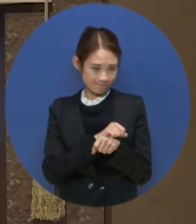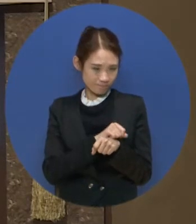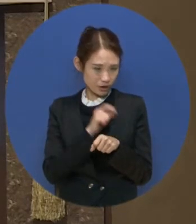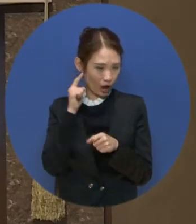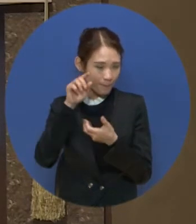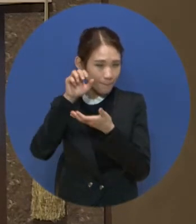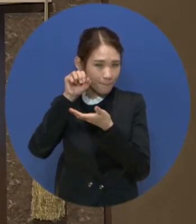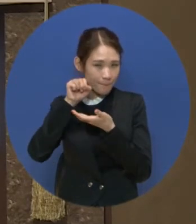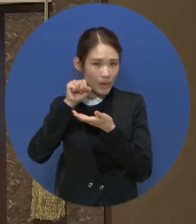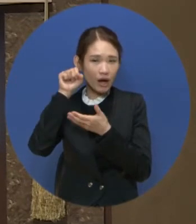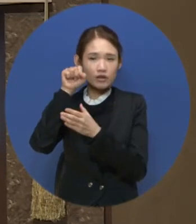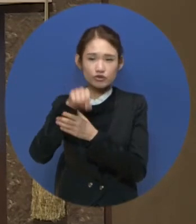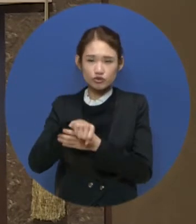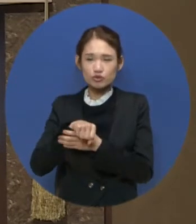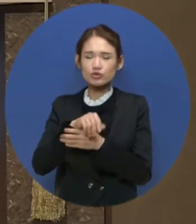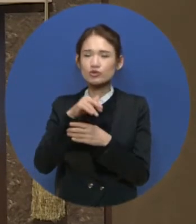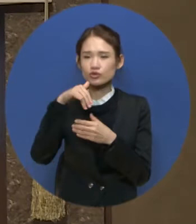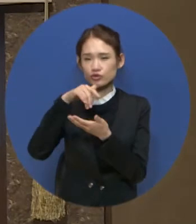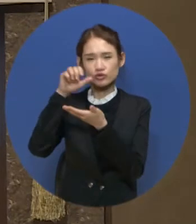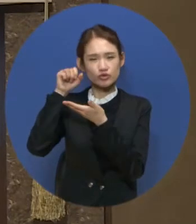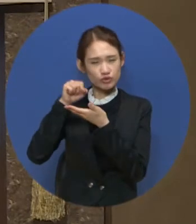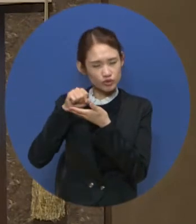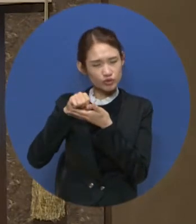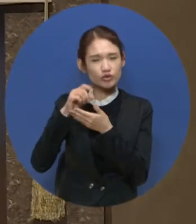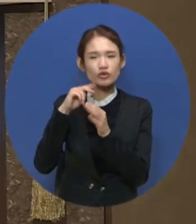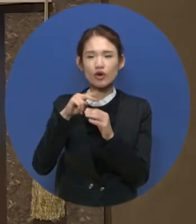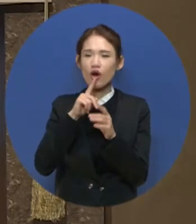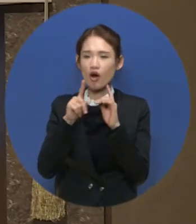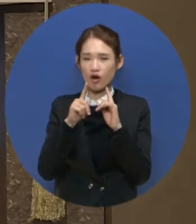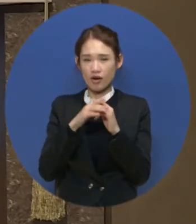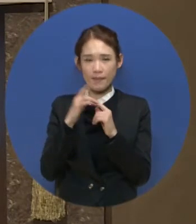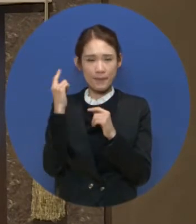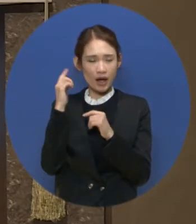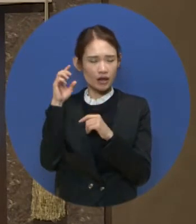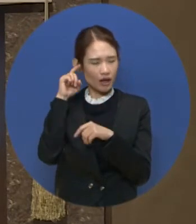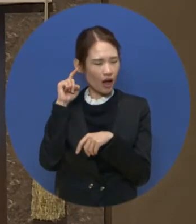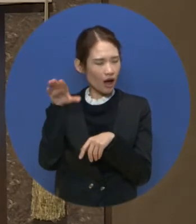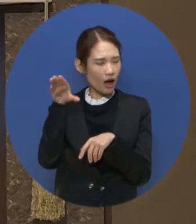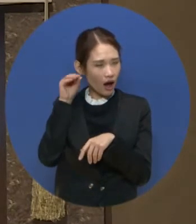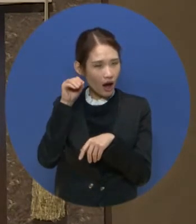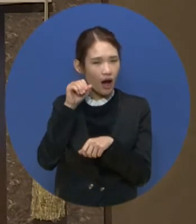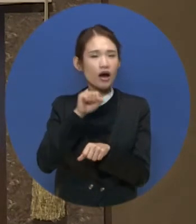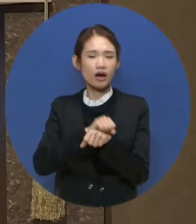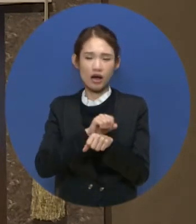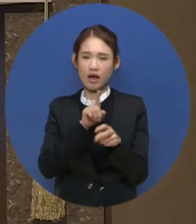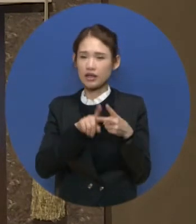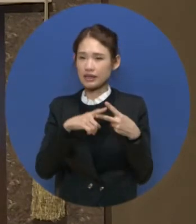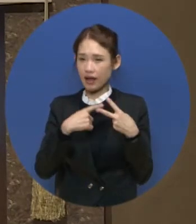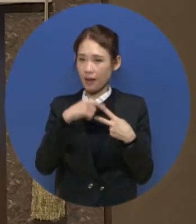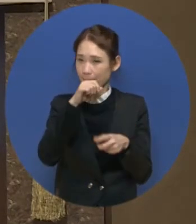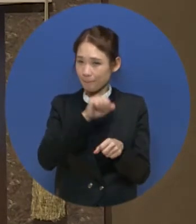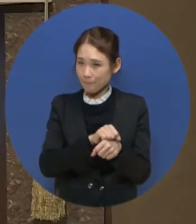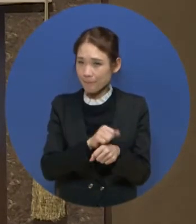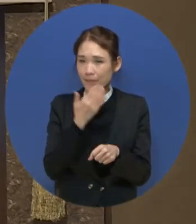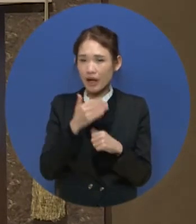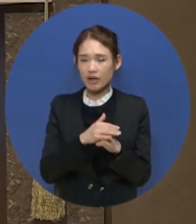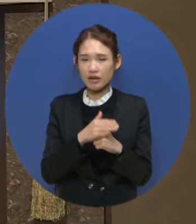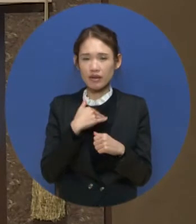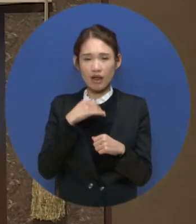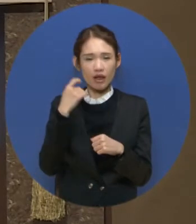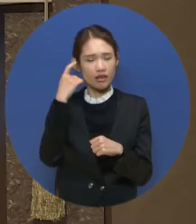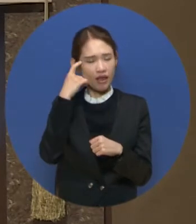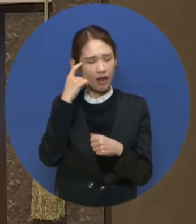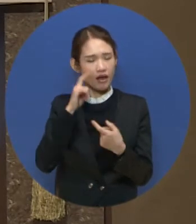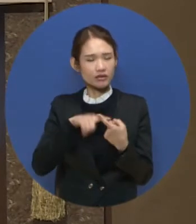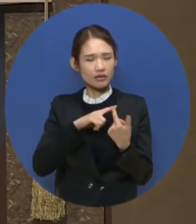말귀를 잘 알아듣는 거는 수용 언어라고 그럽니다. 그래서 말귀를 잘 알아듣고 내가 생각하는 거를 적절한 상황에 따라서